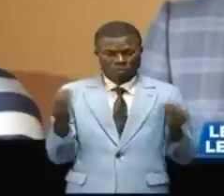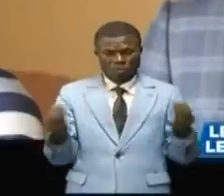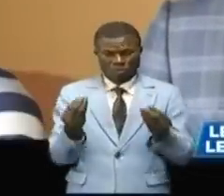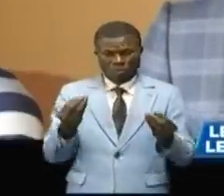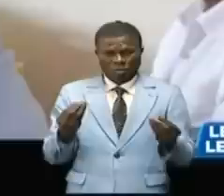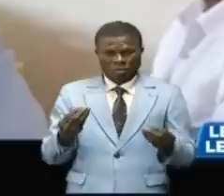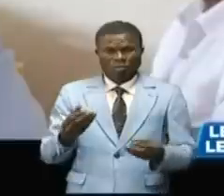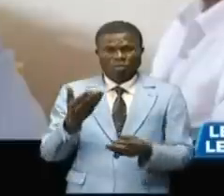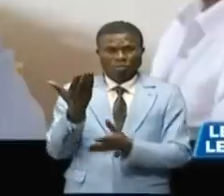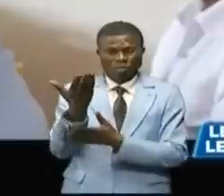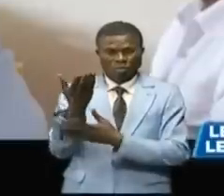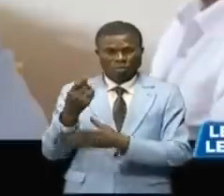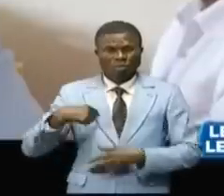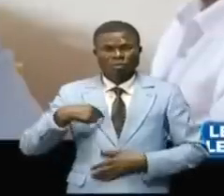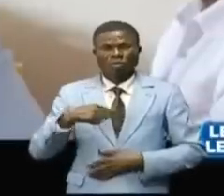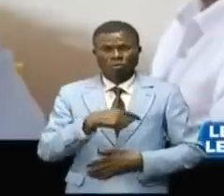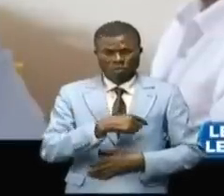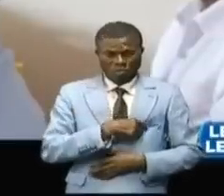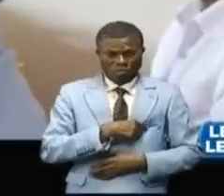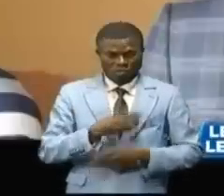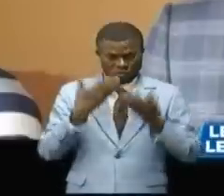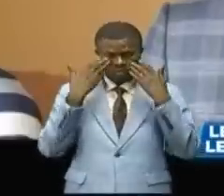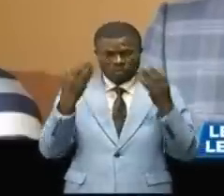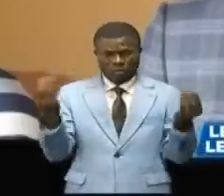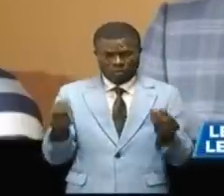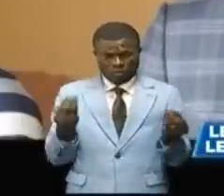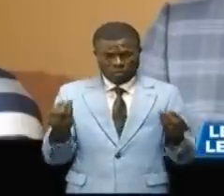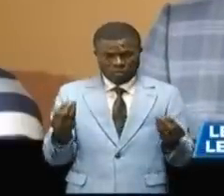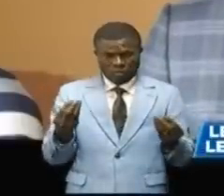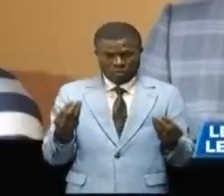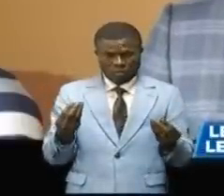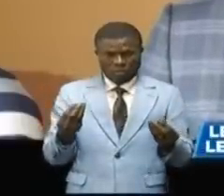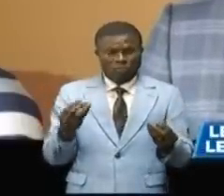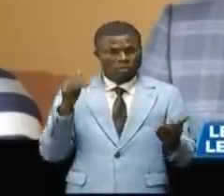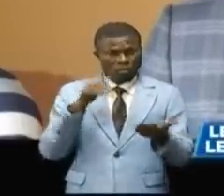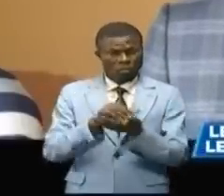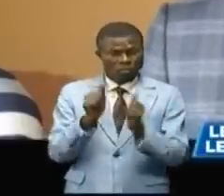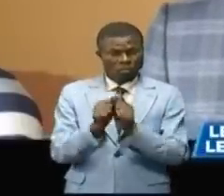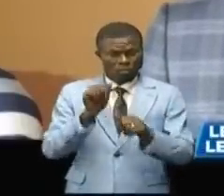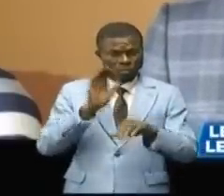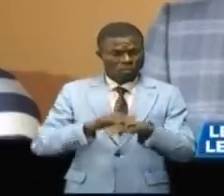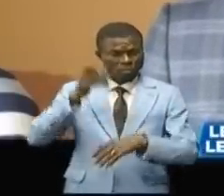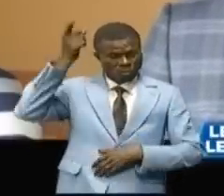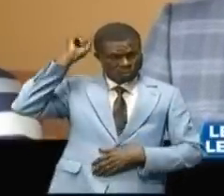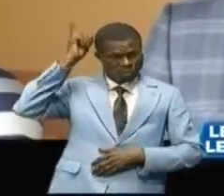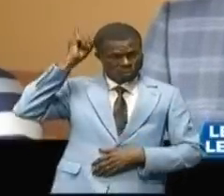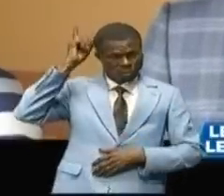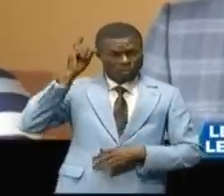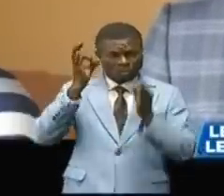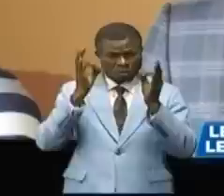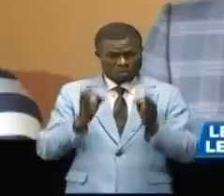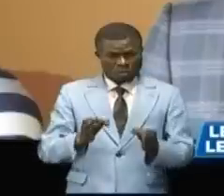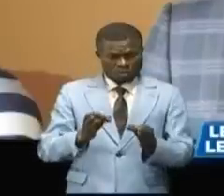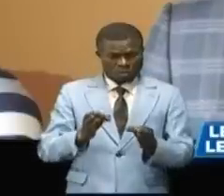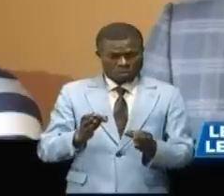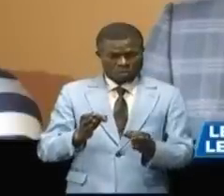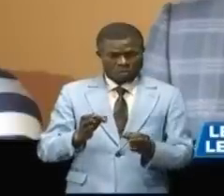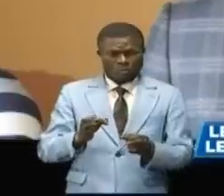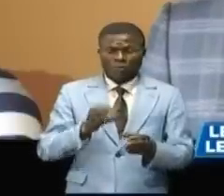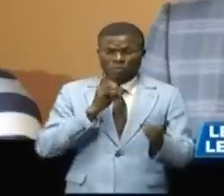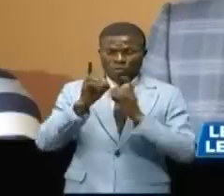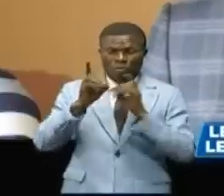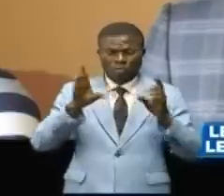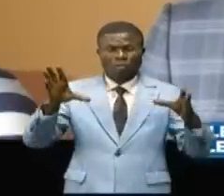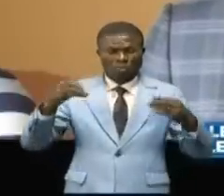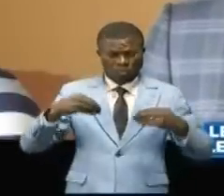nous ont demandé. Voilà pourquoi, eu égard à tout ce qui précède, tout en restant positif au dialogue,